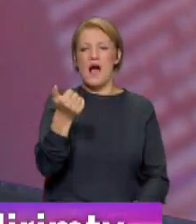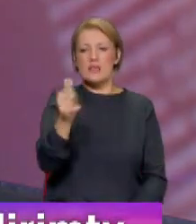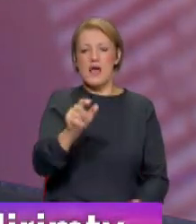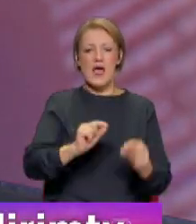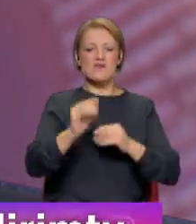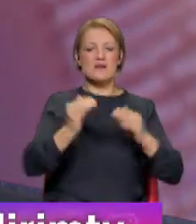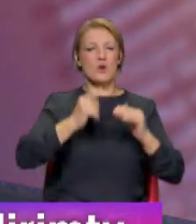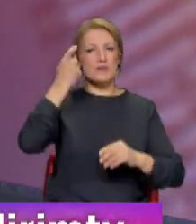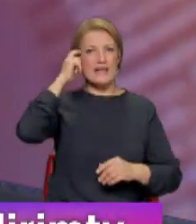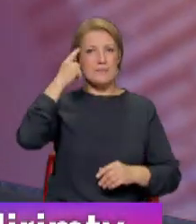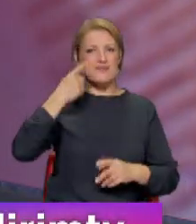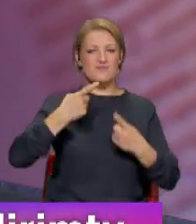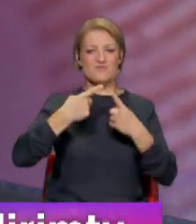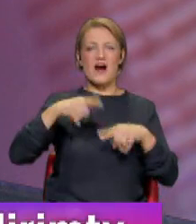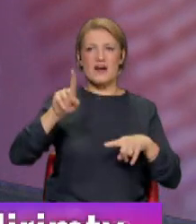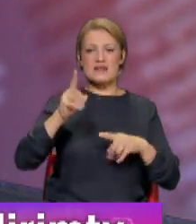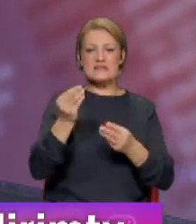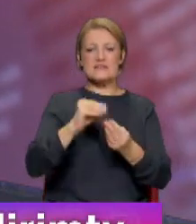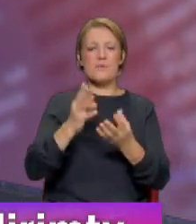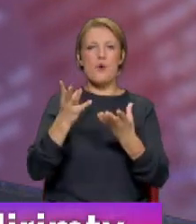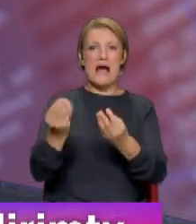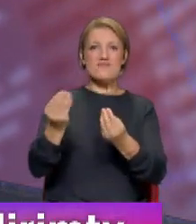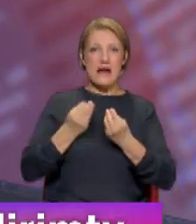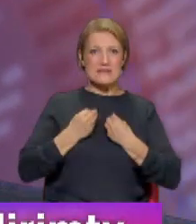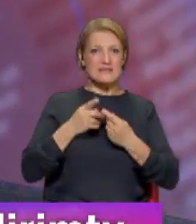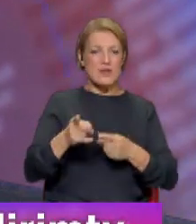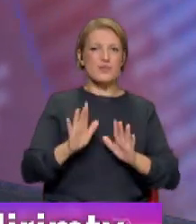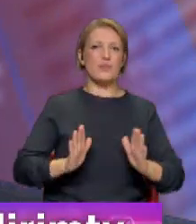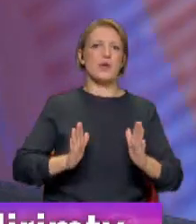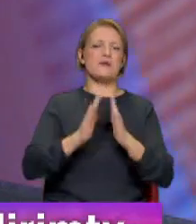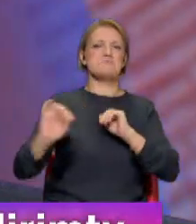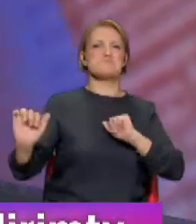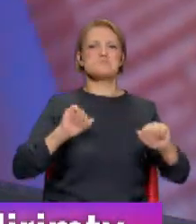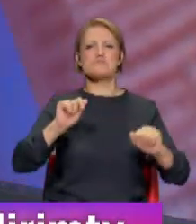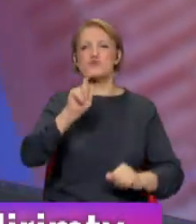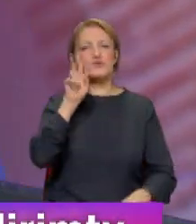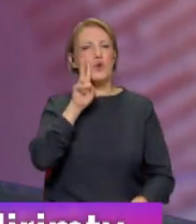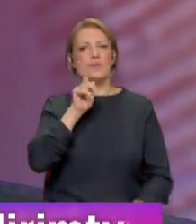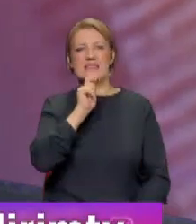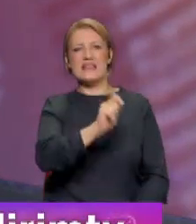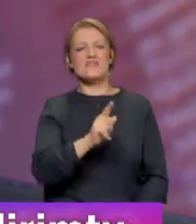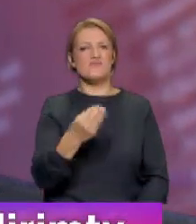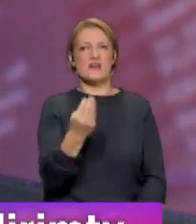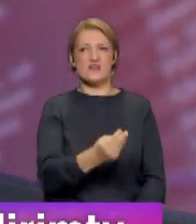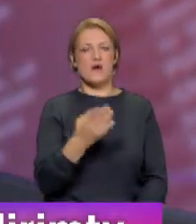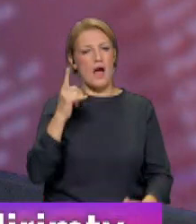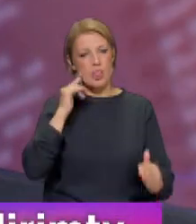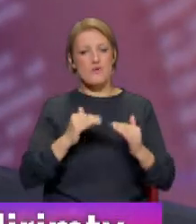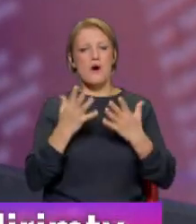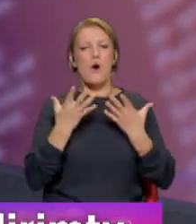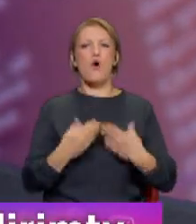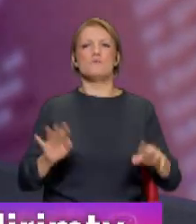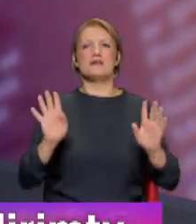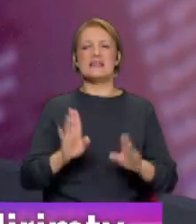enflasyon tahmini farkını zam olarak sunmasına tepki gösterdi bu son teklif verilecek artık anlaşma